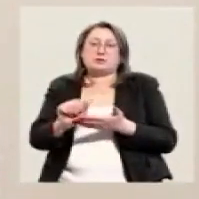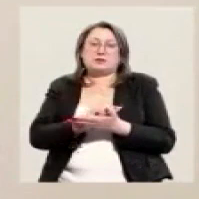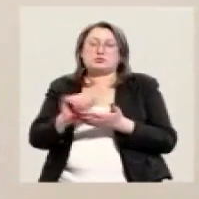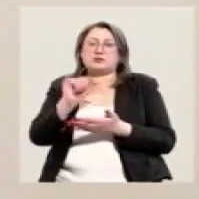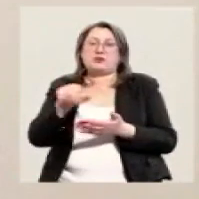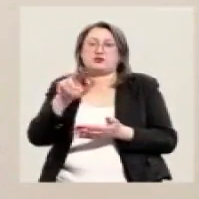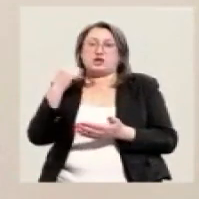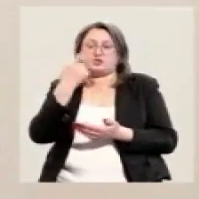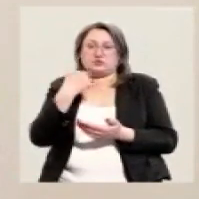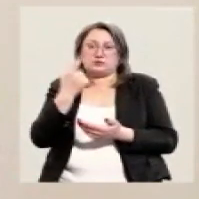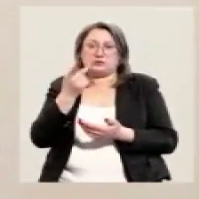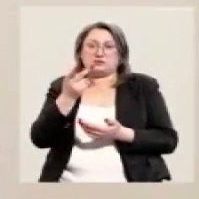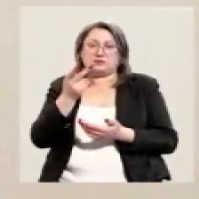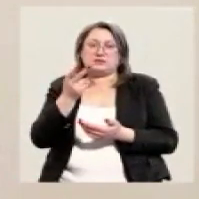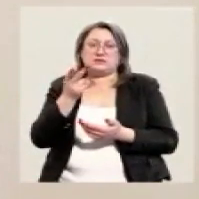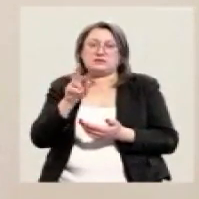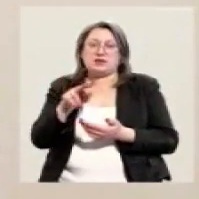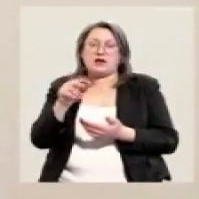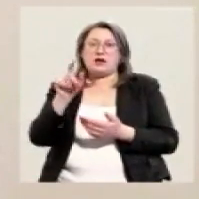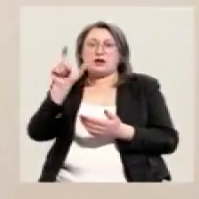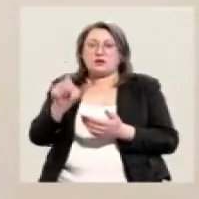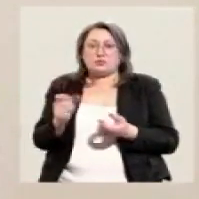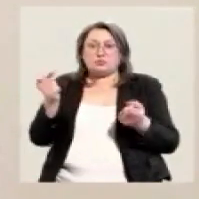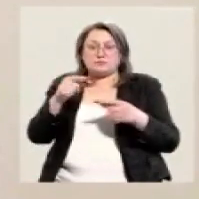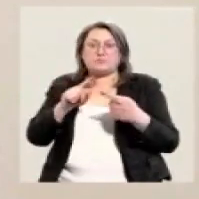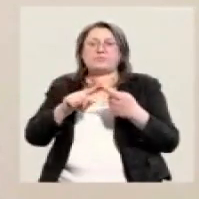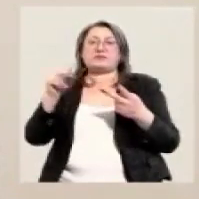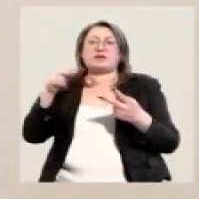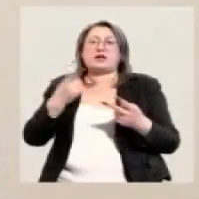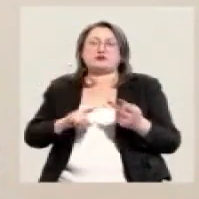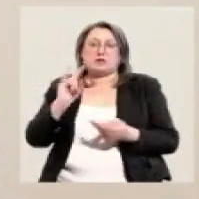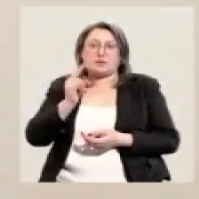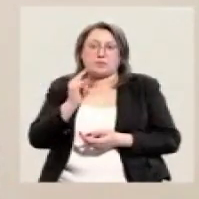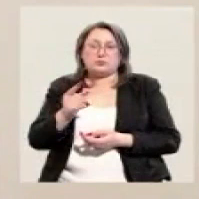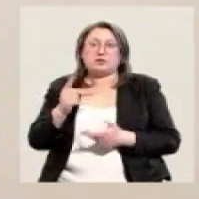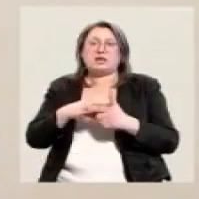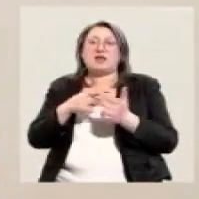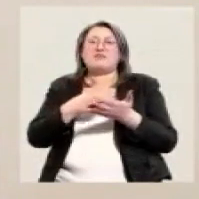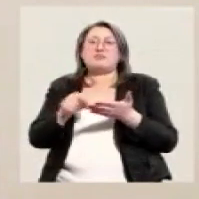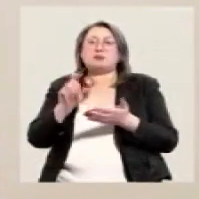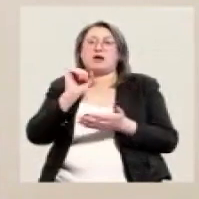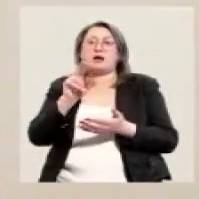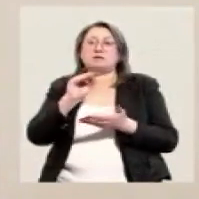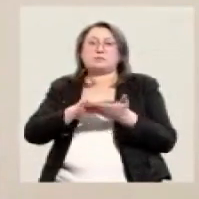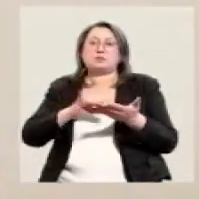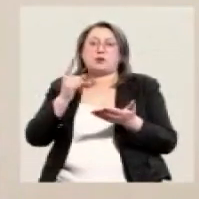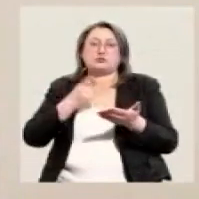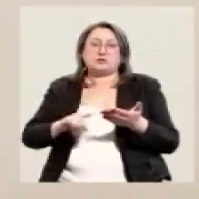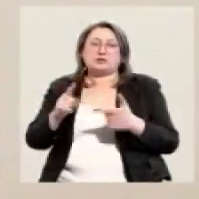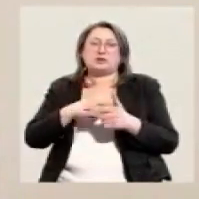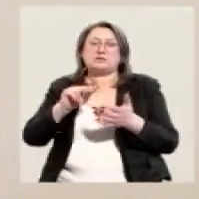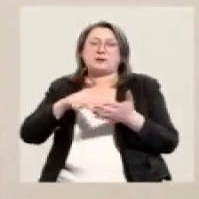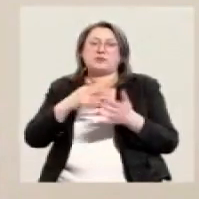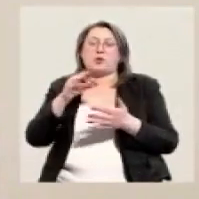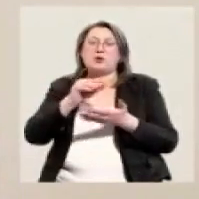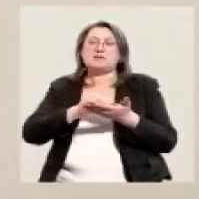Документ, удостоверяющий личность для идентификации, свидетельство о рождении ребенка или выписку из актовой записи о рождении или справку